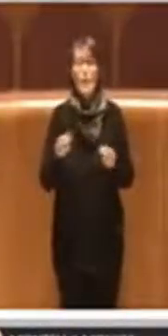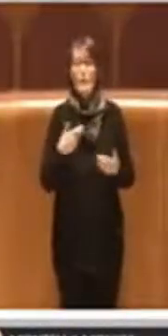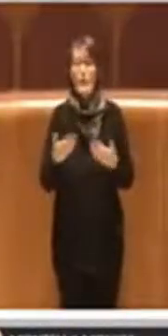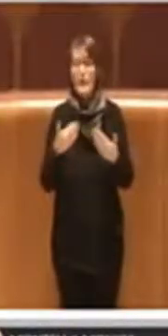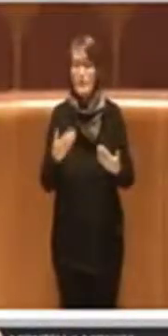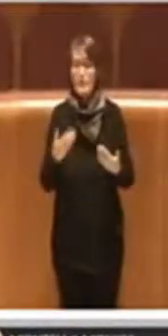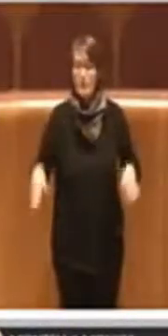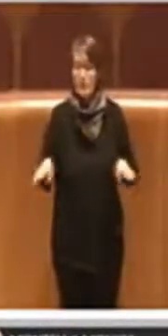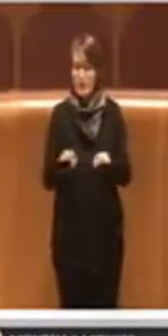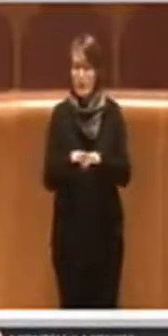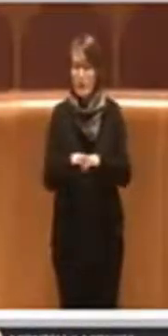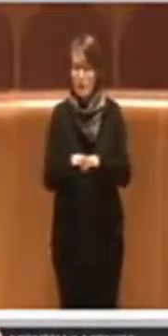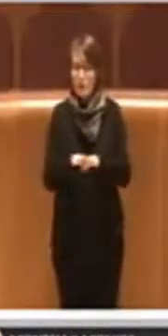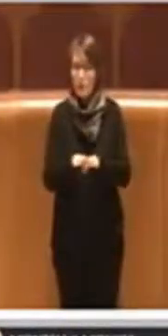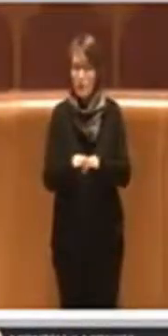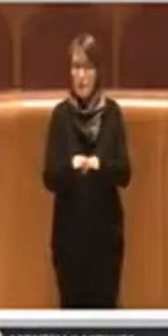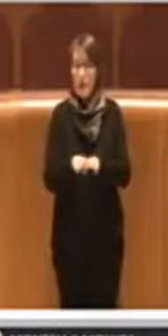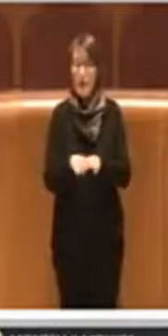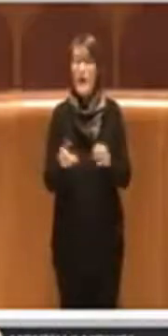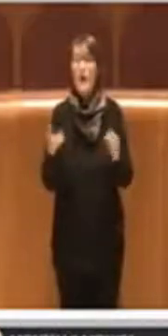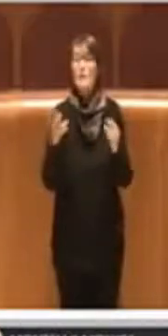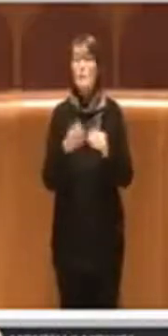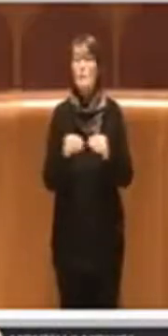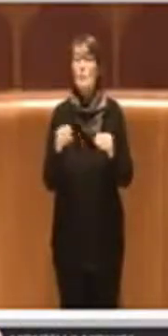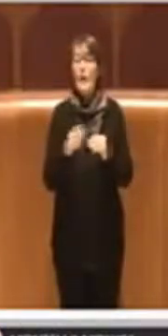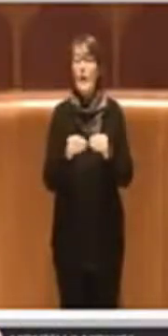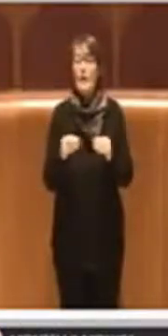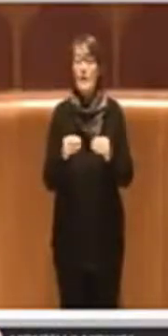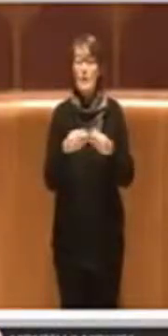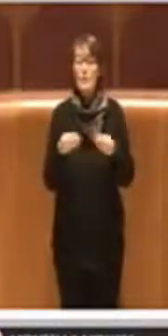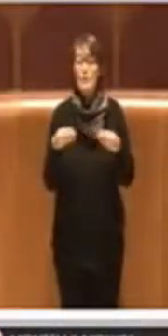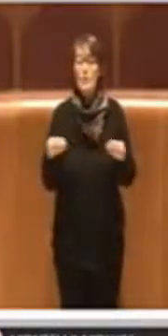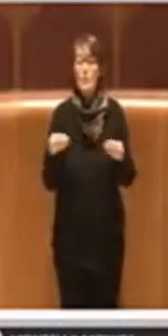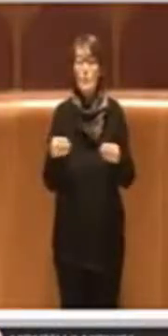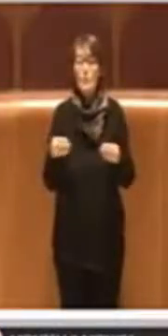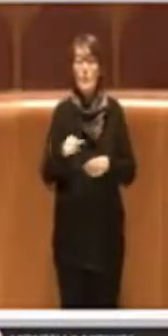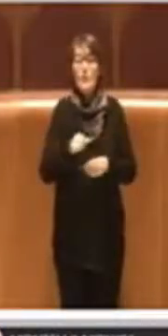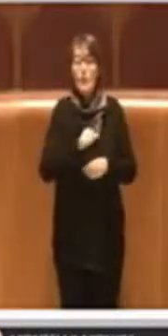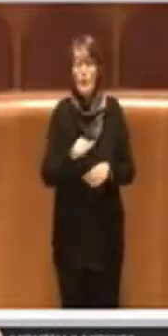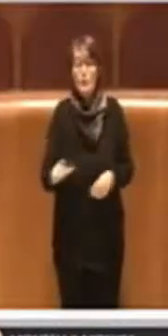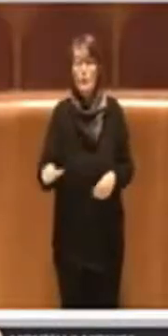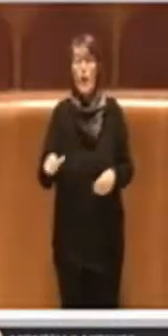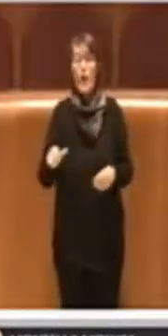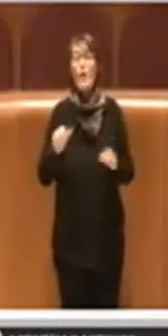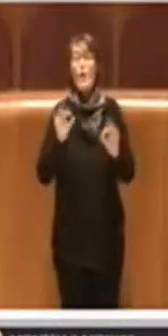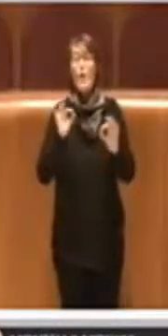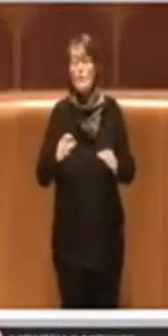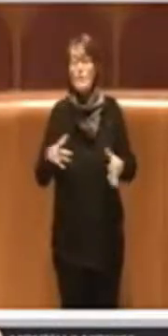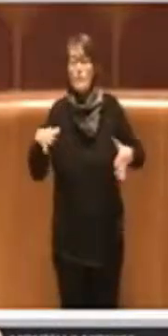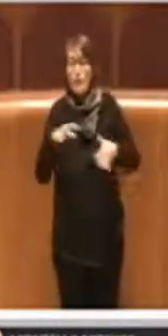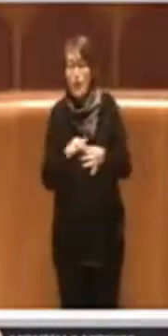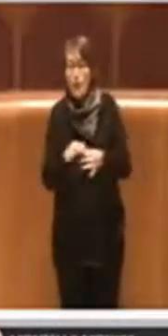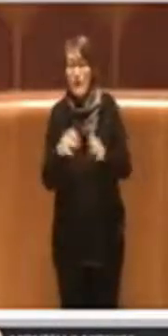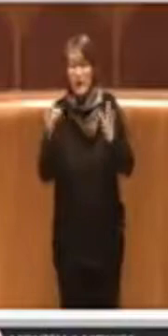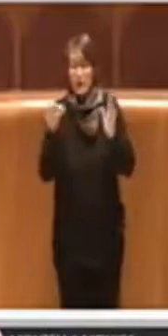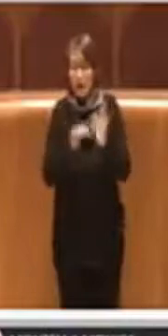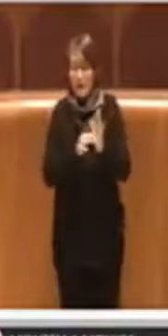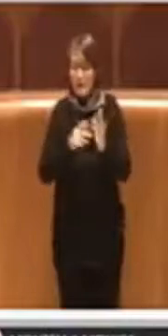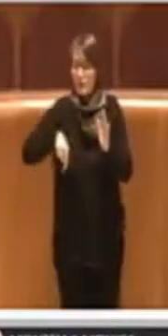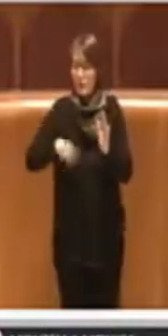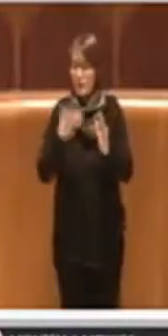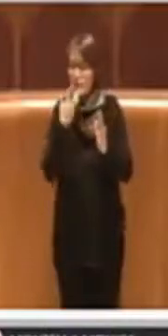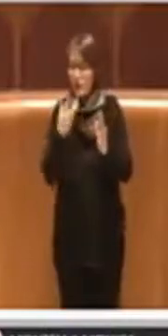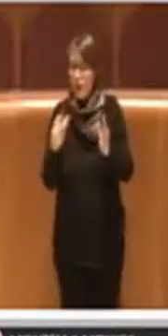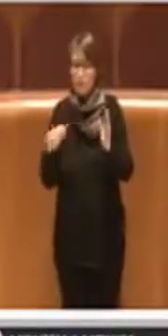dall'emergenza, questo strumento dovrà essere utilizzato soltanto per i presupposti indicati nell'articolo che stiamo inserendo, che